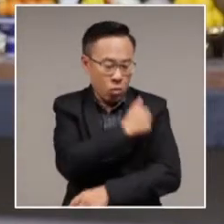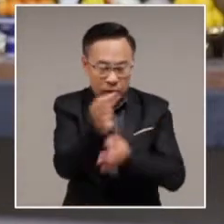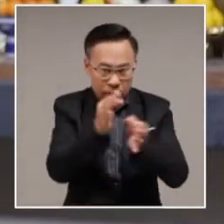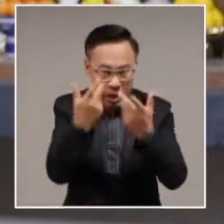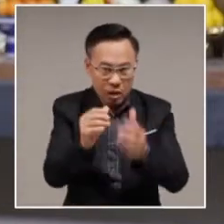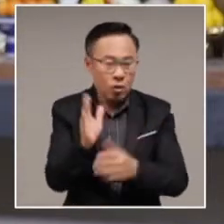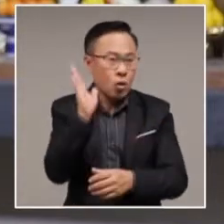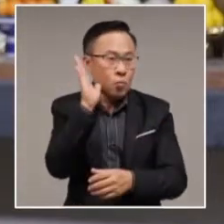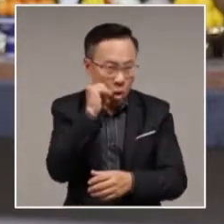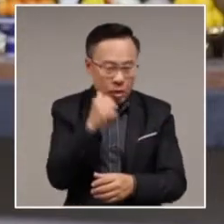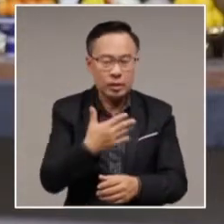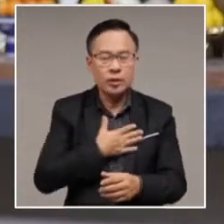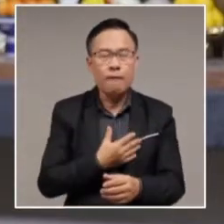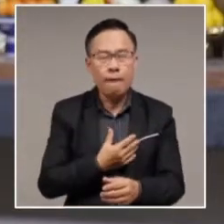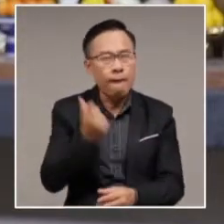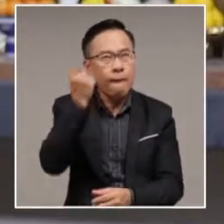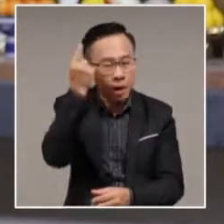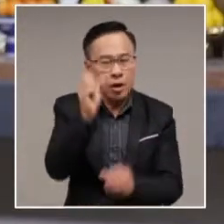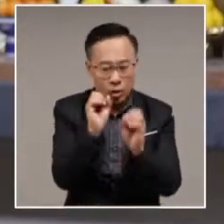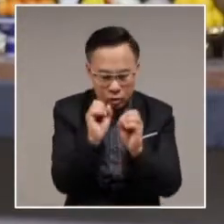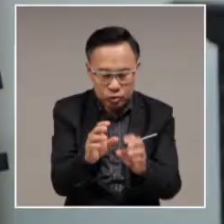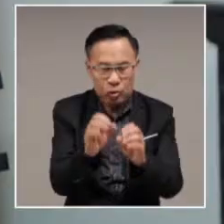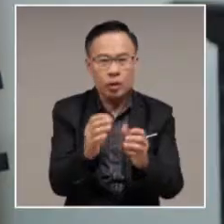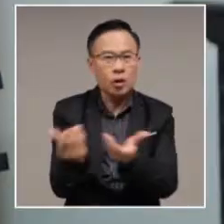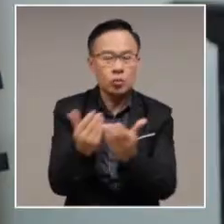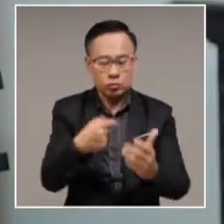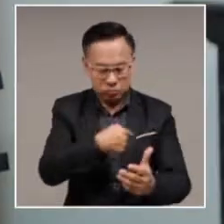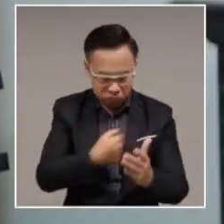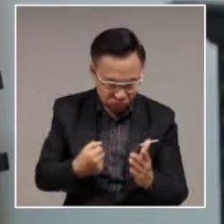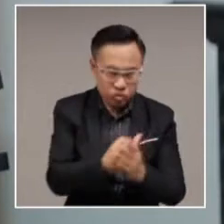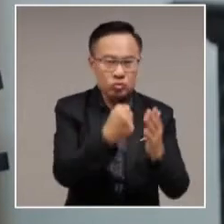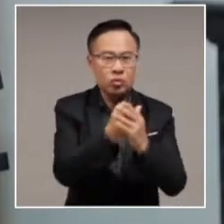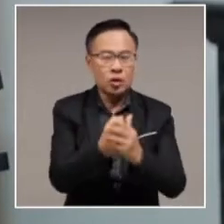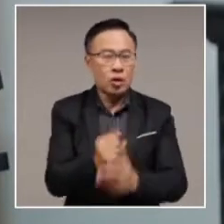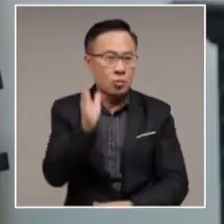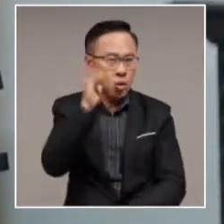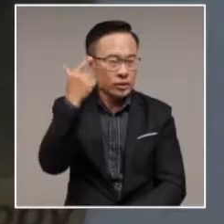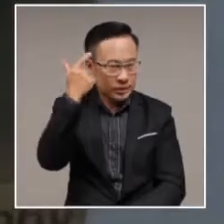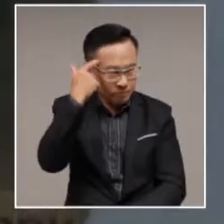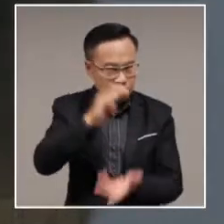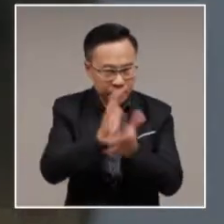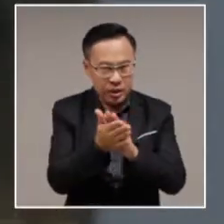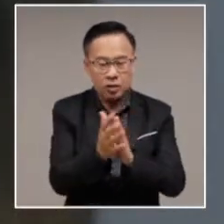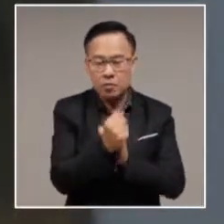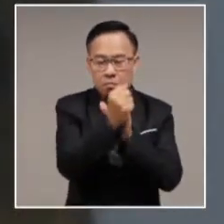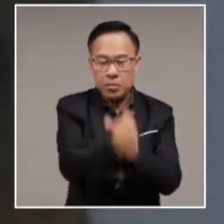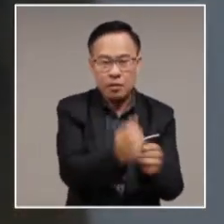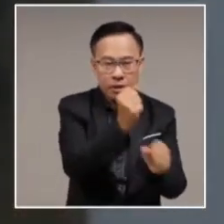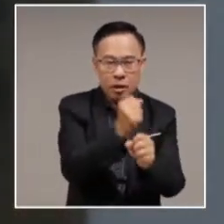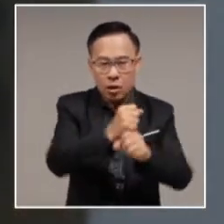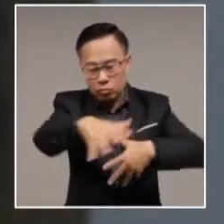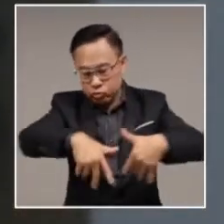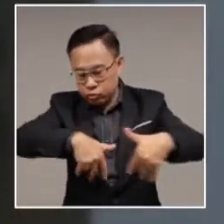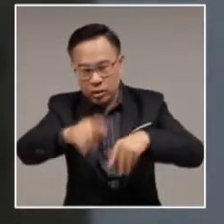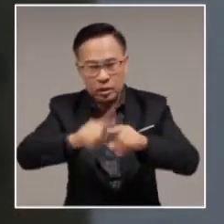ความคิดให้เราอยู่กับมันนี้ถูกต้องไหมคะ ไม่เพียงแต่ใส่ความคิดค่ะต้องมีการกระทำด้วยก็คือการพาไปทุกที่ที่คนเย